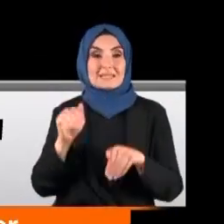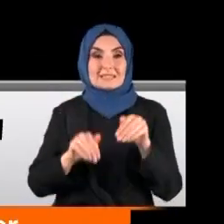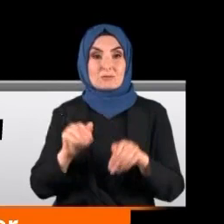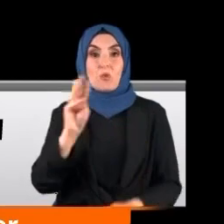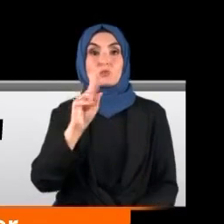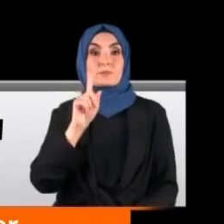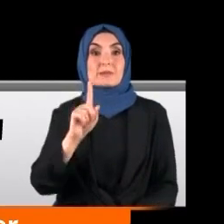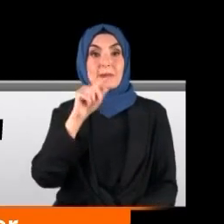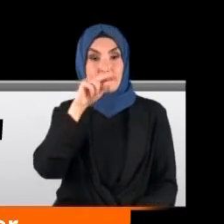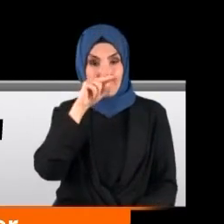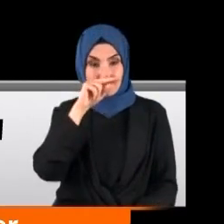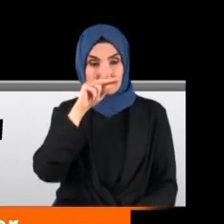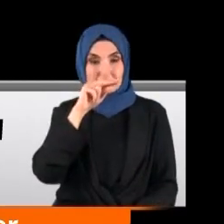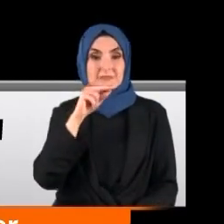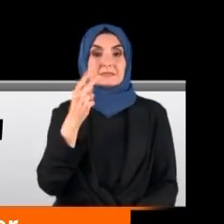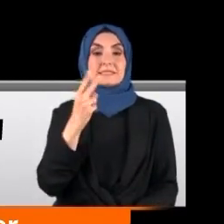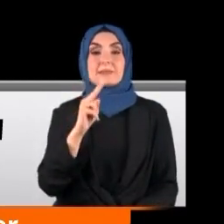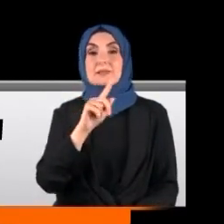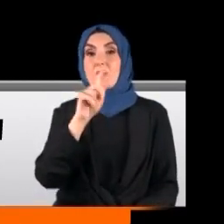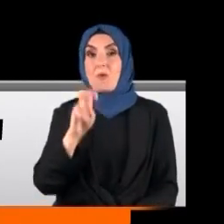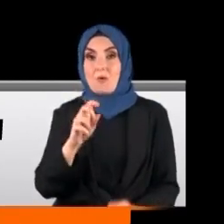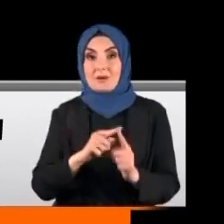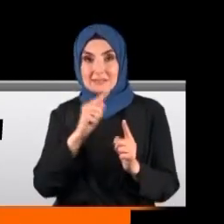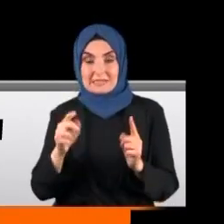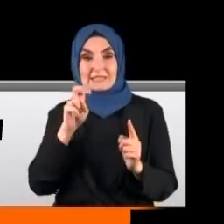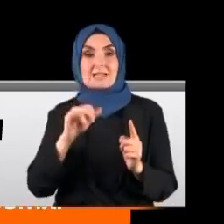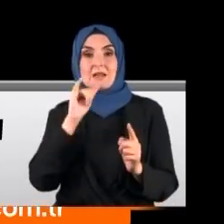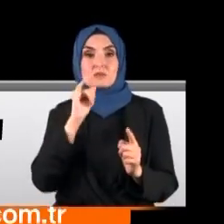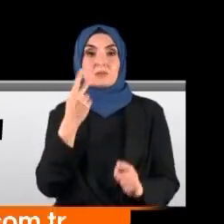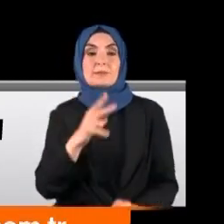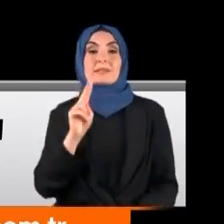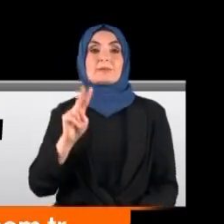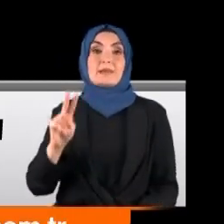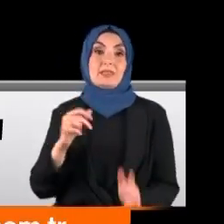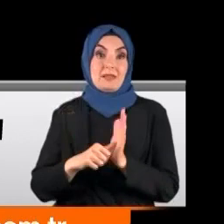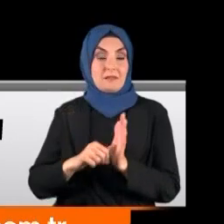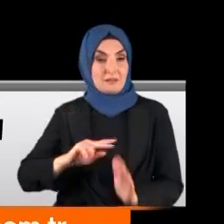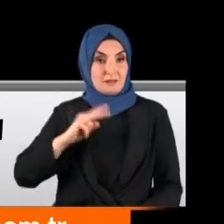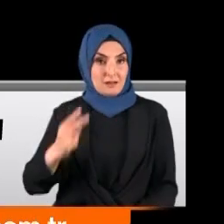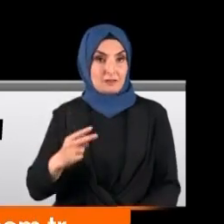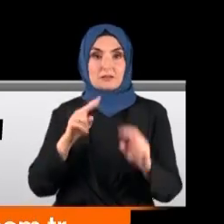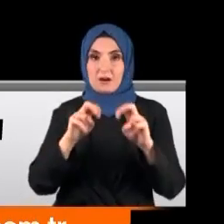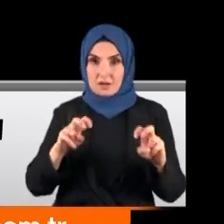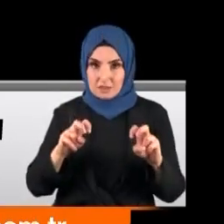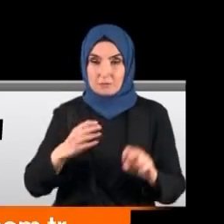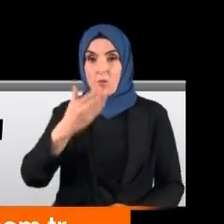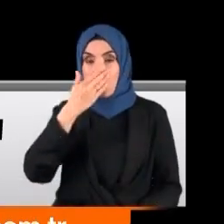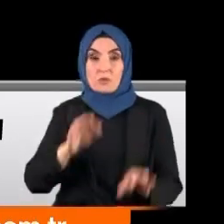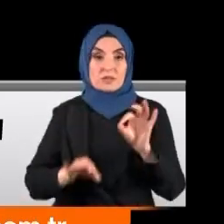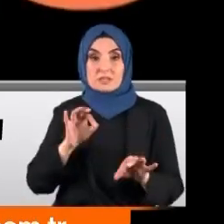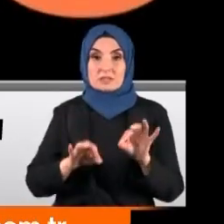2019 tarihinden 8 Ağustos 2022 tarihine kadar araştırma ve ön inceleme onay sayıları toplam